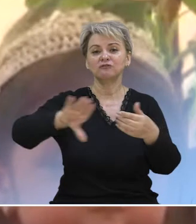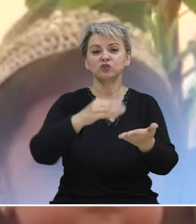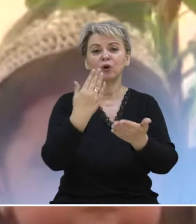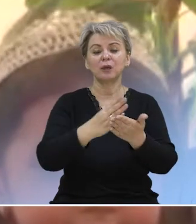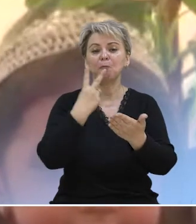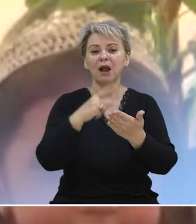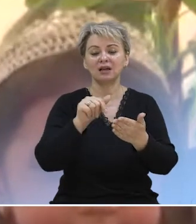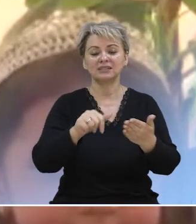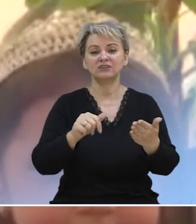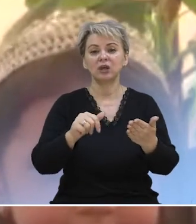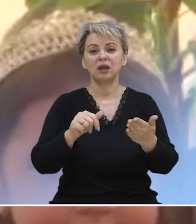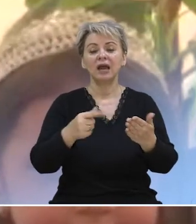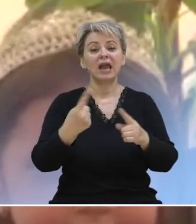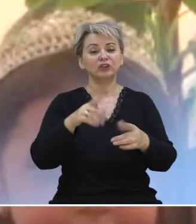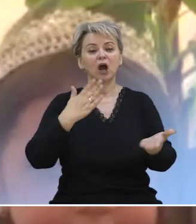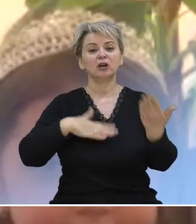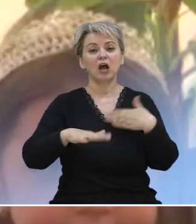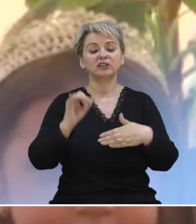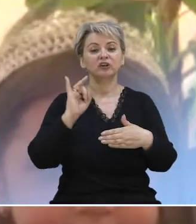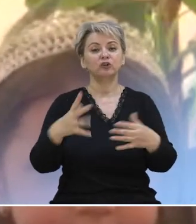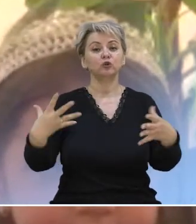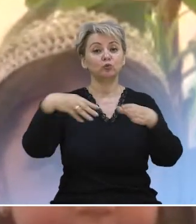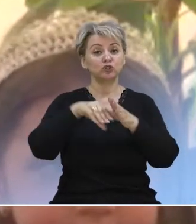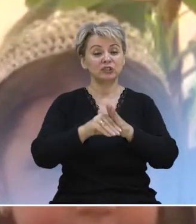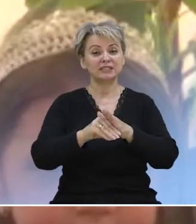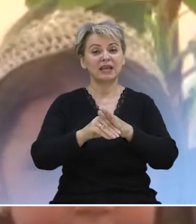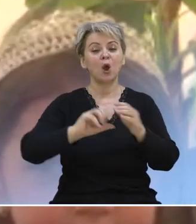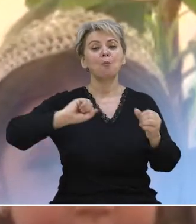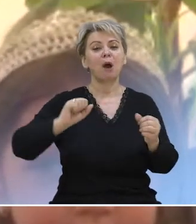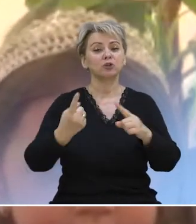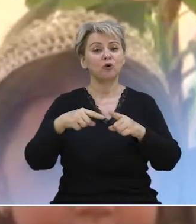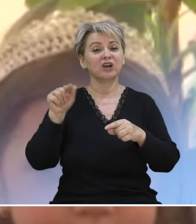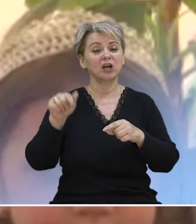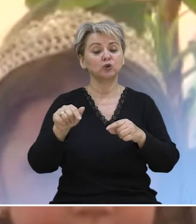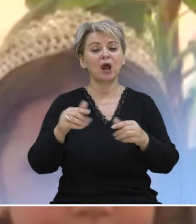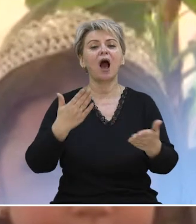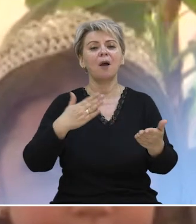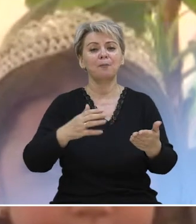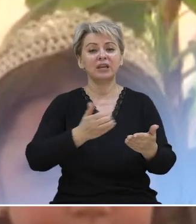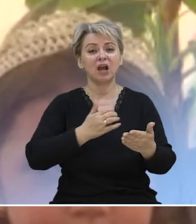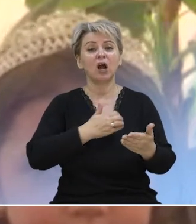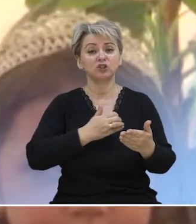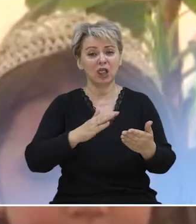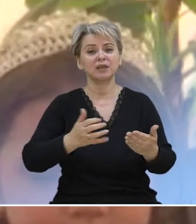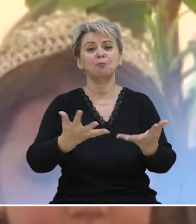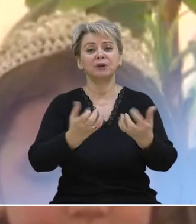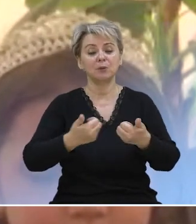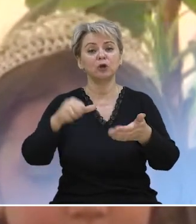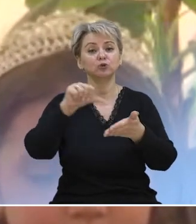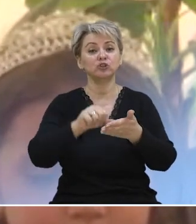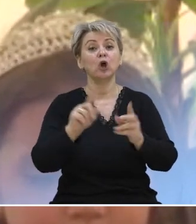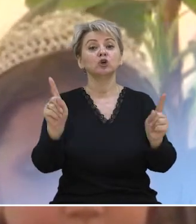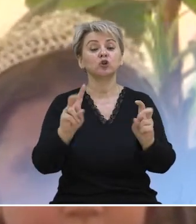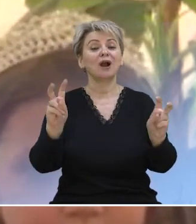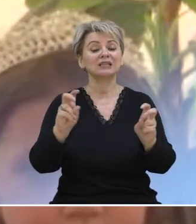экран, и все это, конечно, не может не радовать, и в том числе партнеров, которые охотно принимают участие. Что